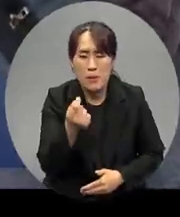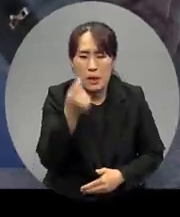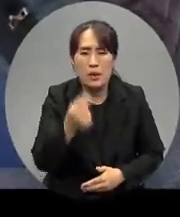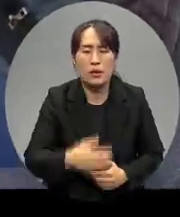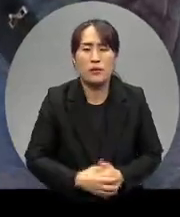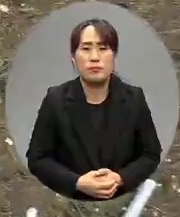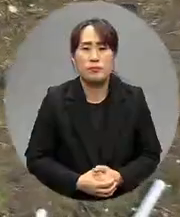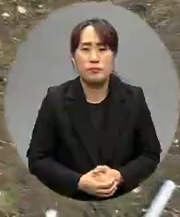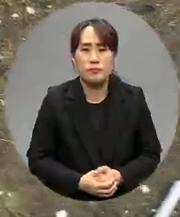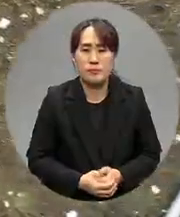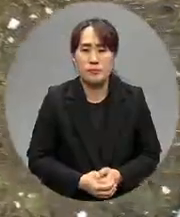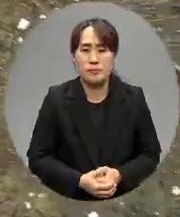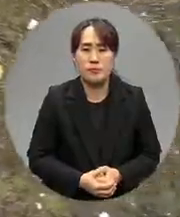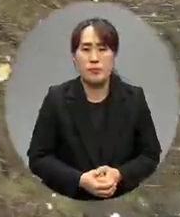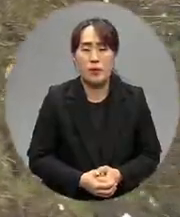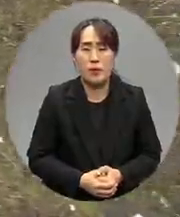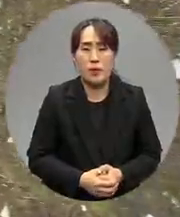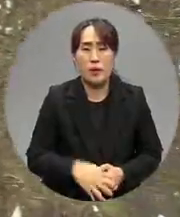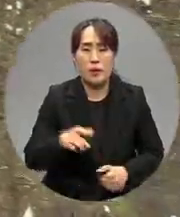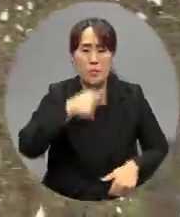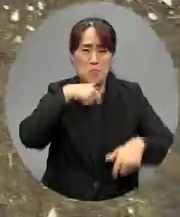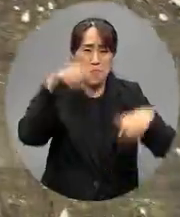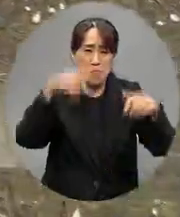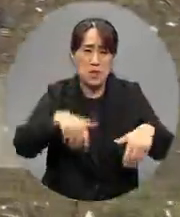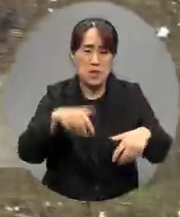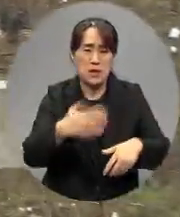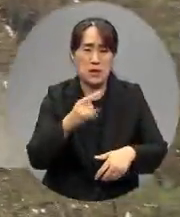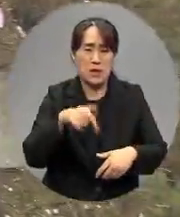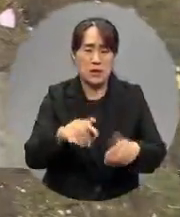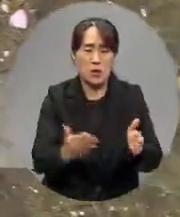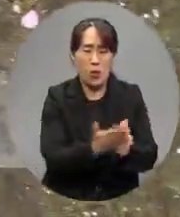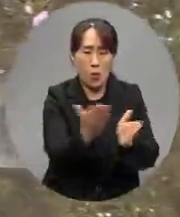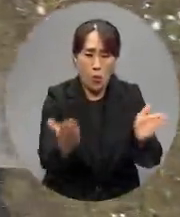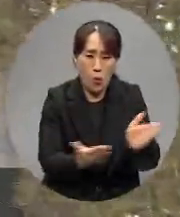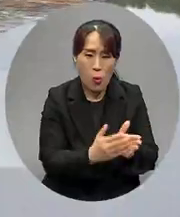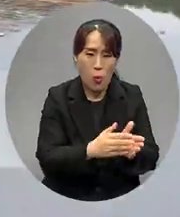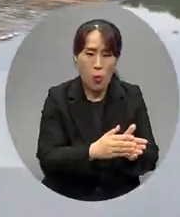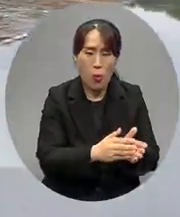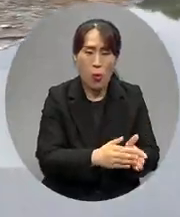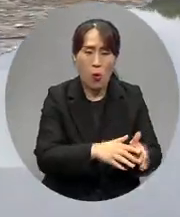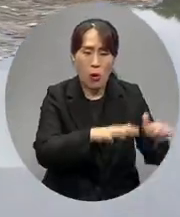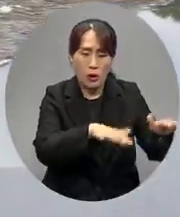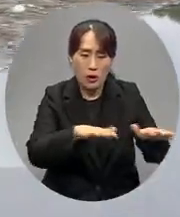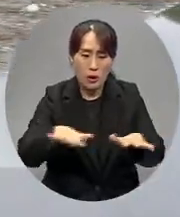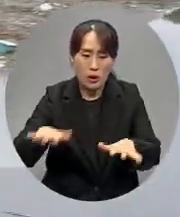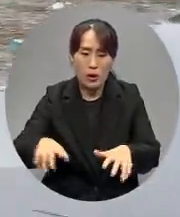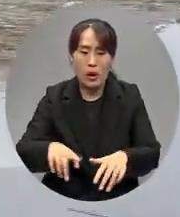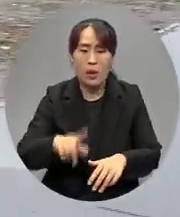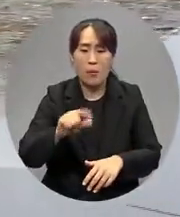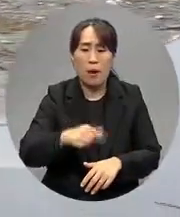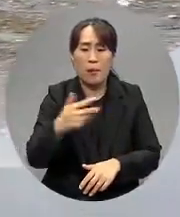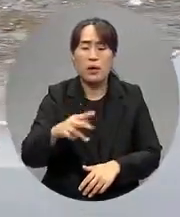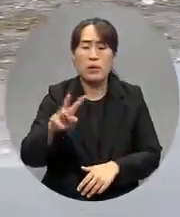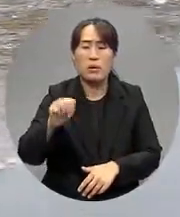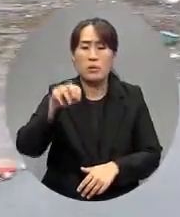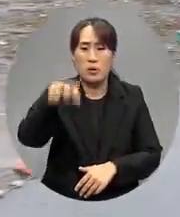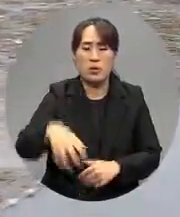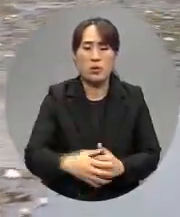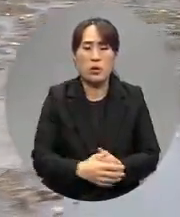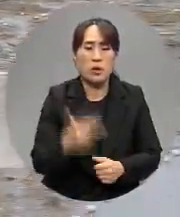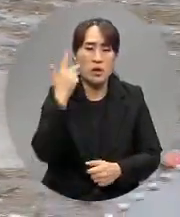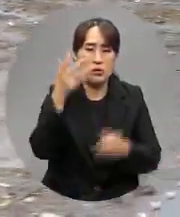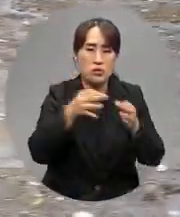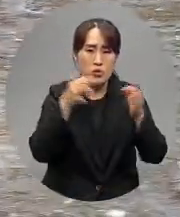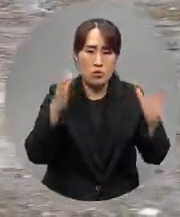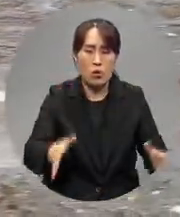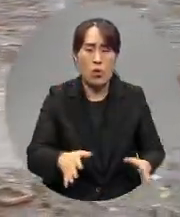빨리. 이번 집중호우로 대청호에 유입된 쓰레기는 18,000세제곱미터 정도. 일주일 사이